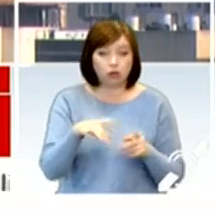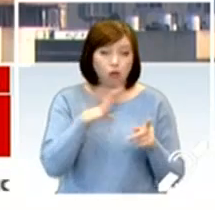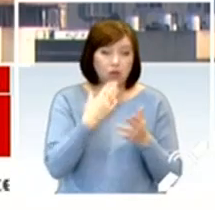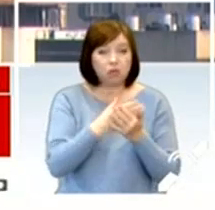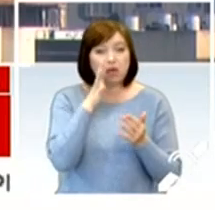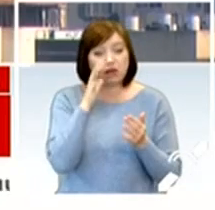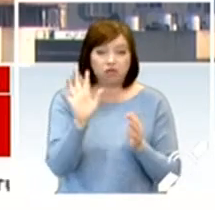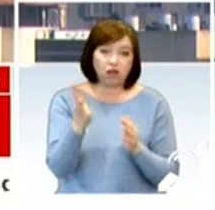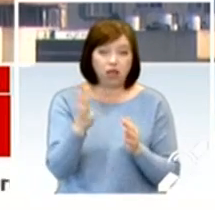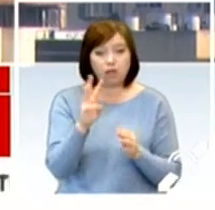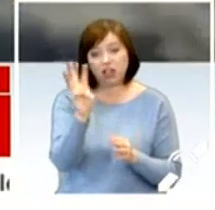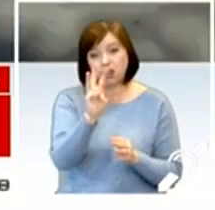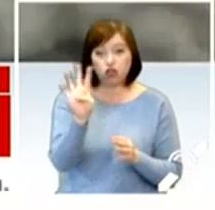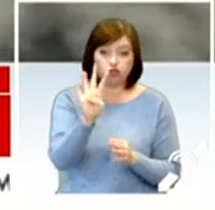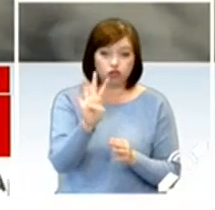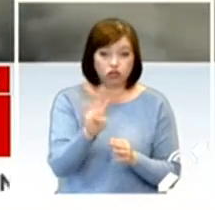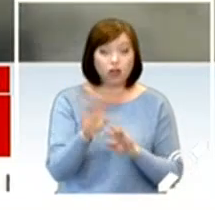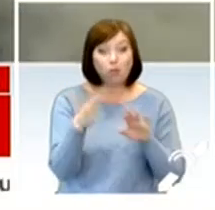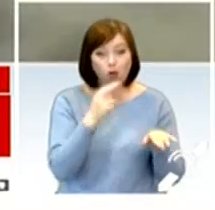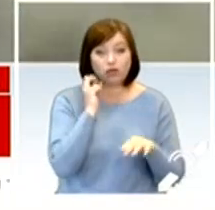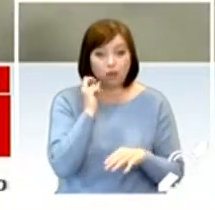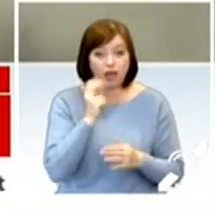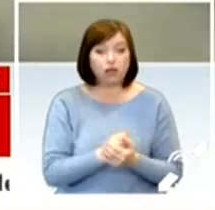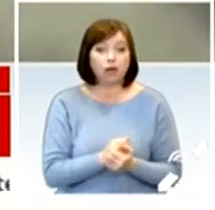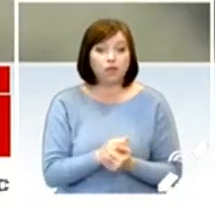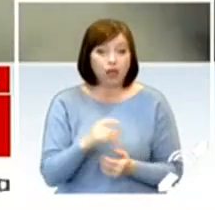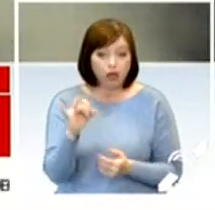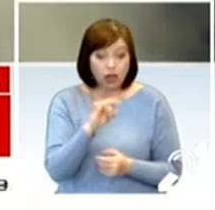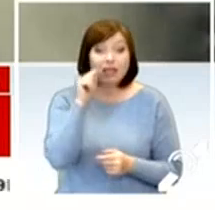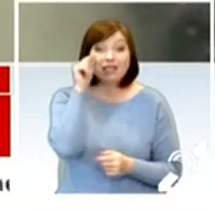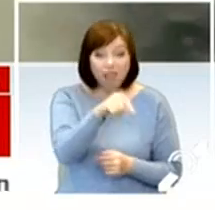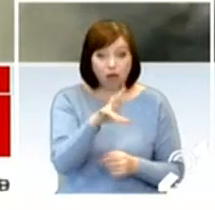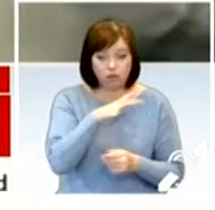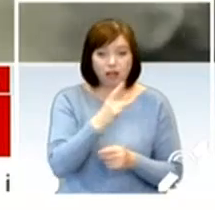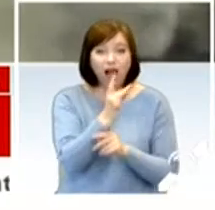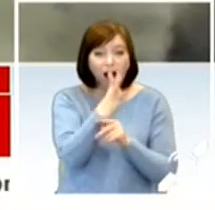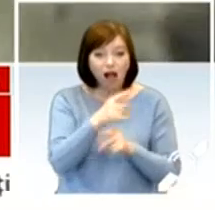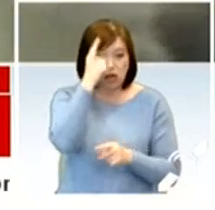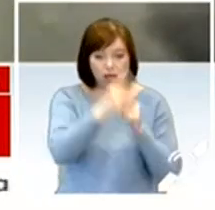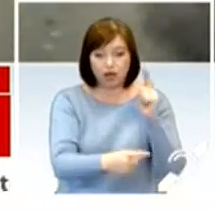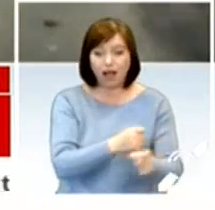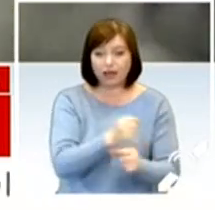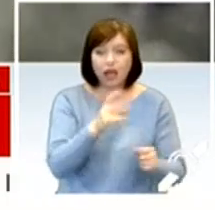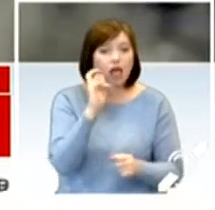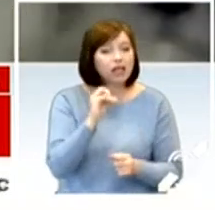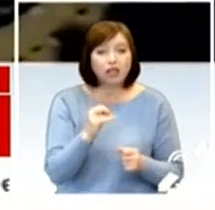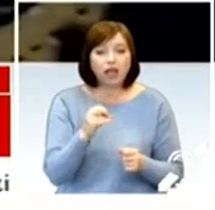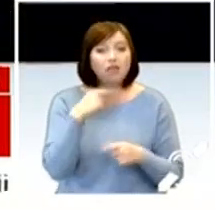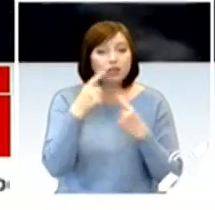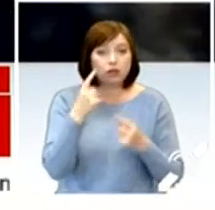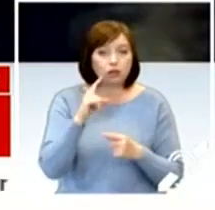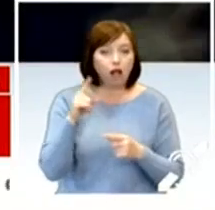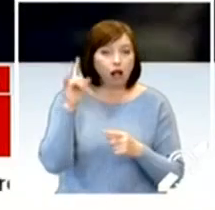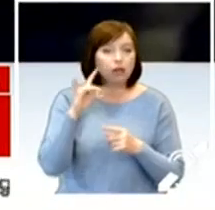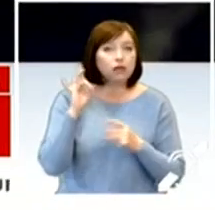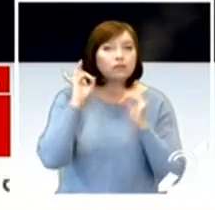ora 3-4 după masă și acolo au căzut câteva rachete. Nu întotdeauna sistemul Iron Dome